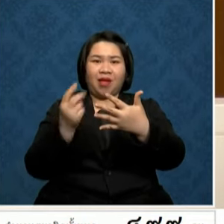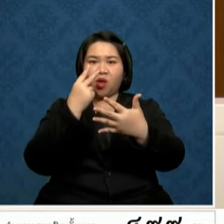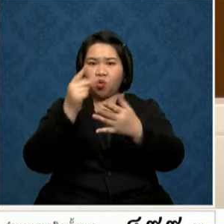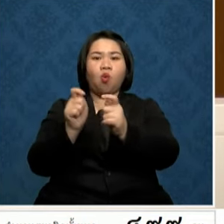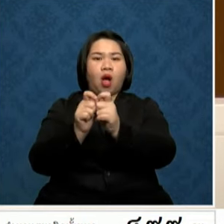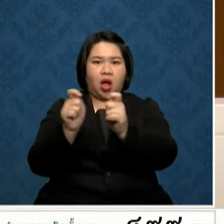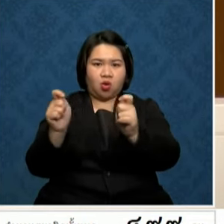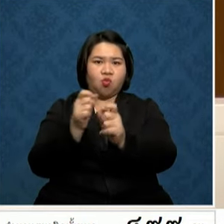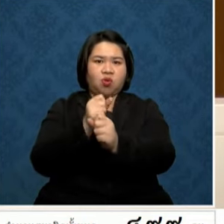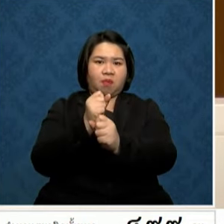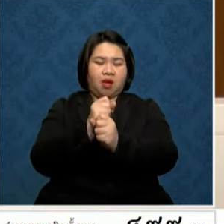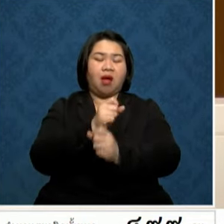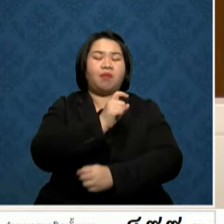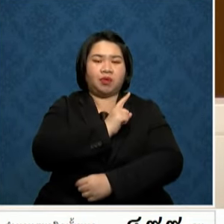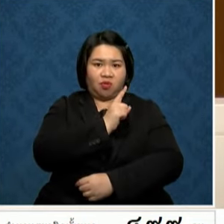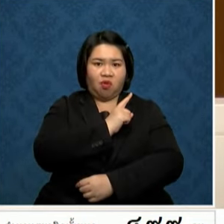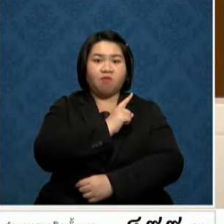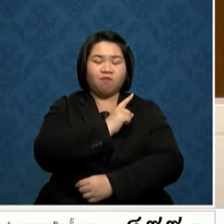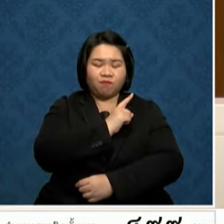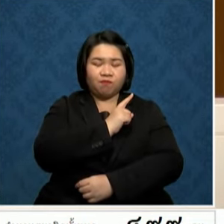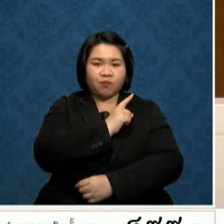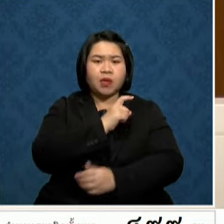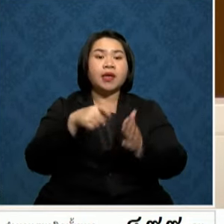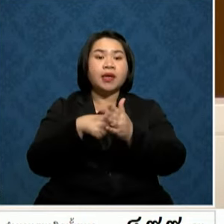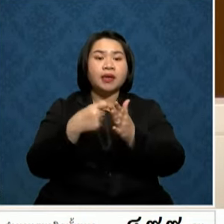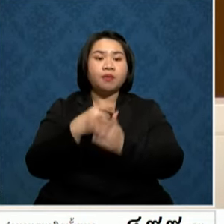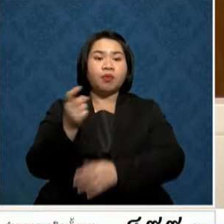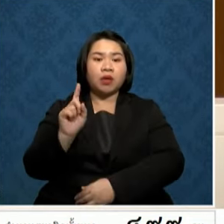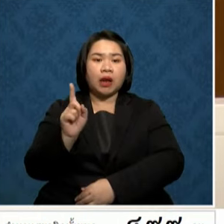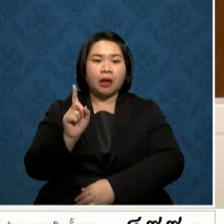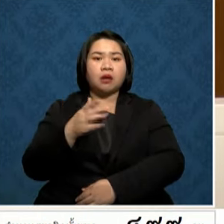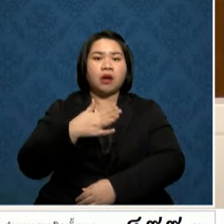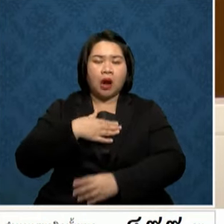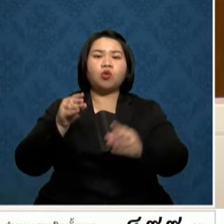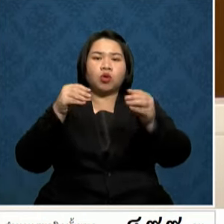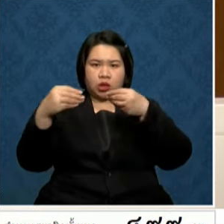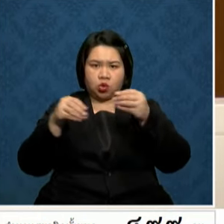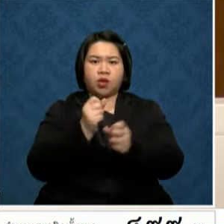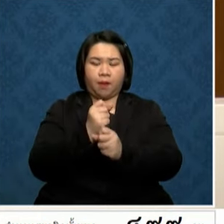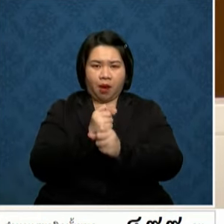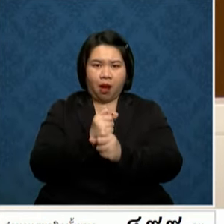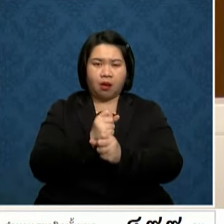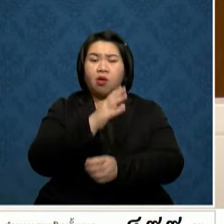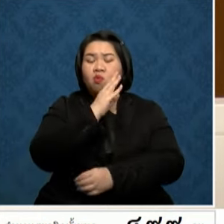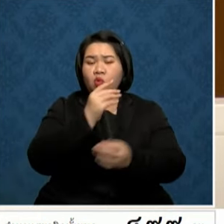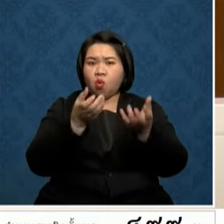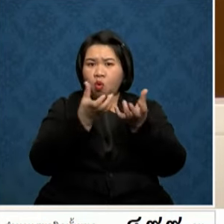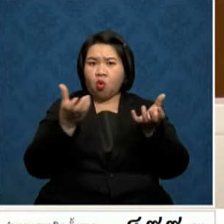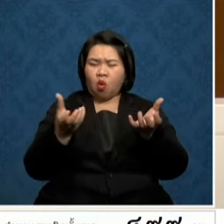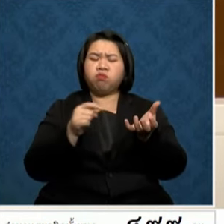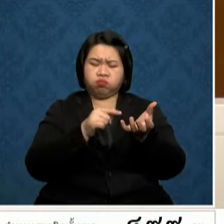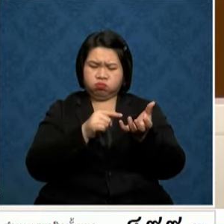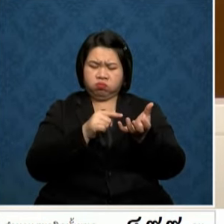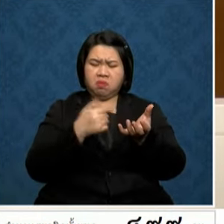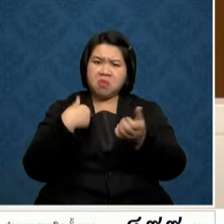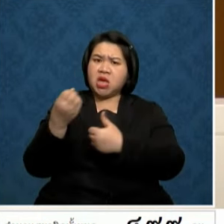ะอนุกรรมการกำกับนโยบายสาเหตุนั้กเพราะว่เราตองมความยืดหยุนครับมัยงมีสินค้าบประเทศทได้รบ